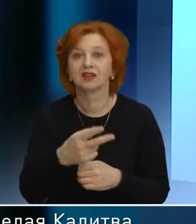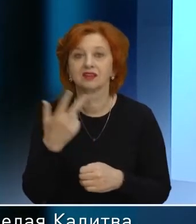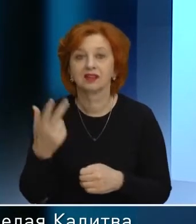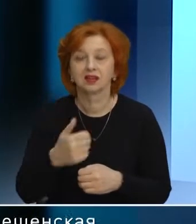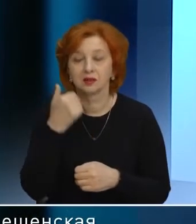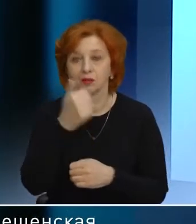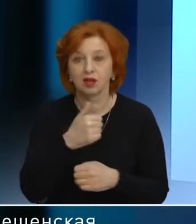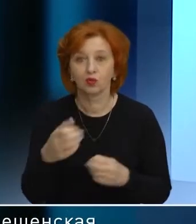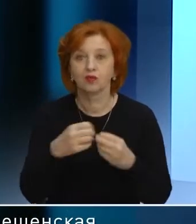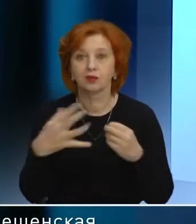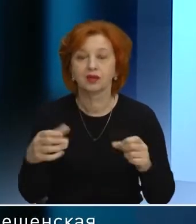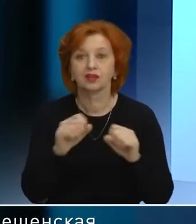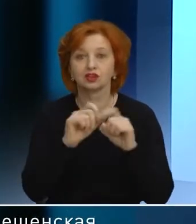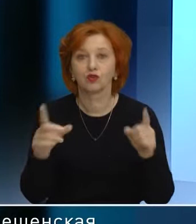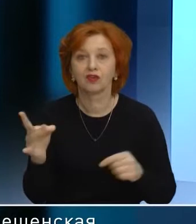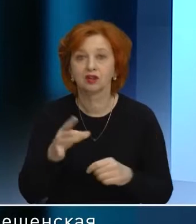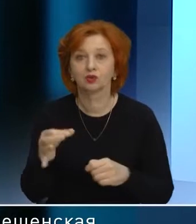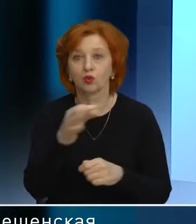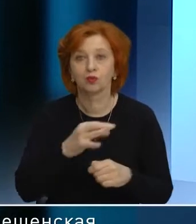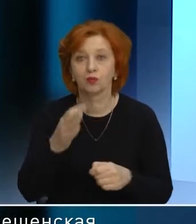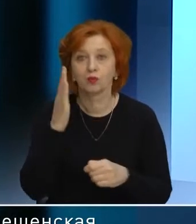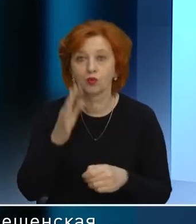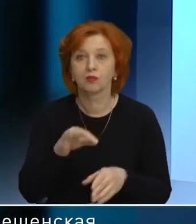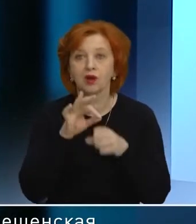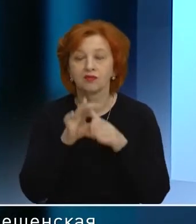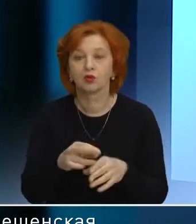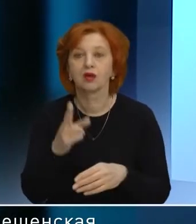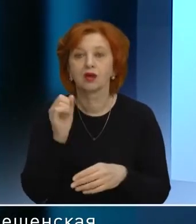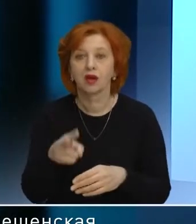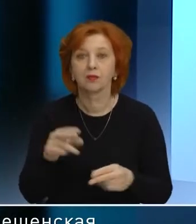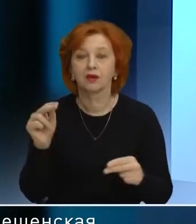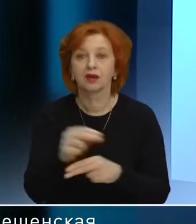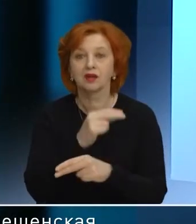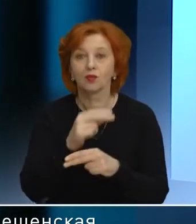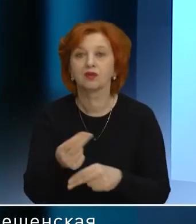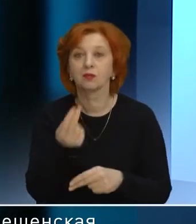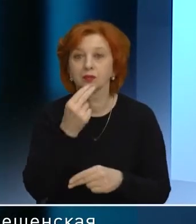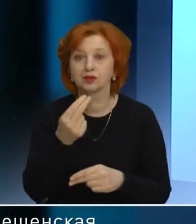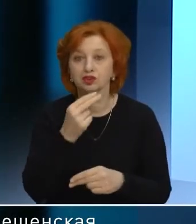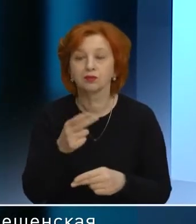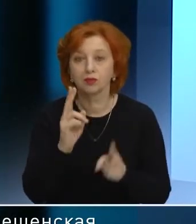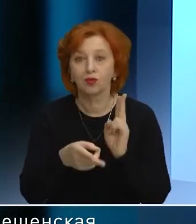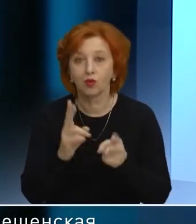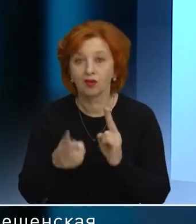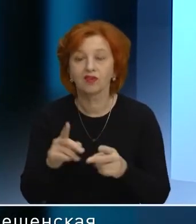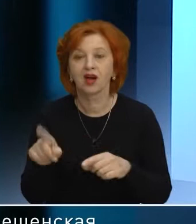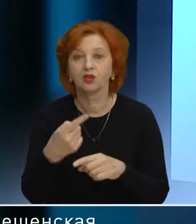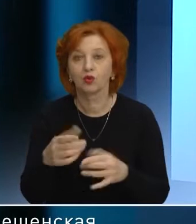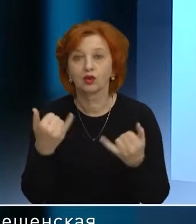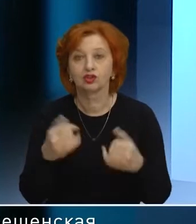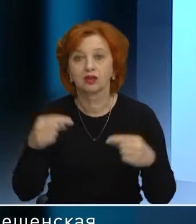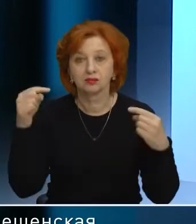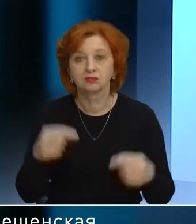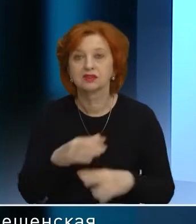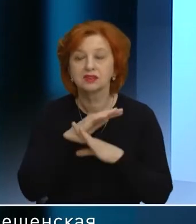2022-2023 годах в 15 школах Ростовской области будет произведен капитальный ремонт пищеблоков. К такому решению пришли сегодня на